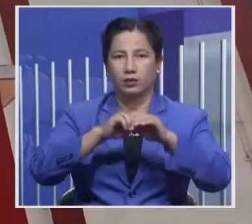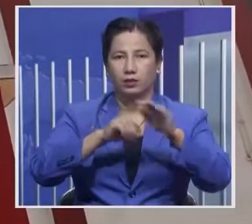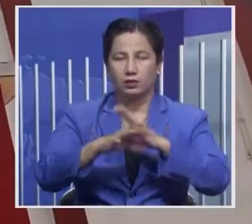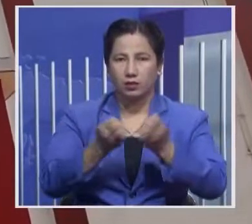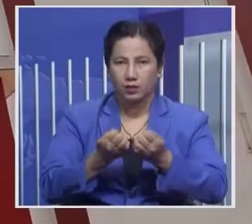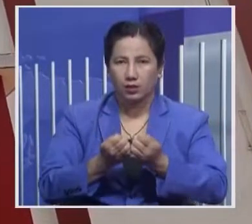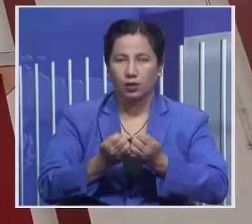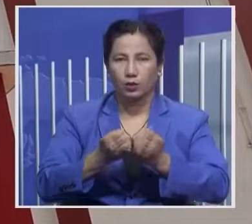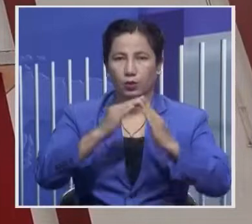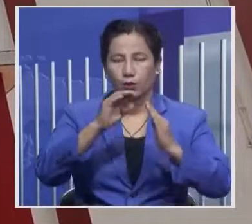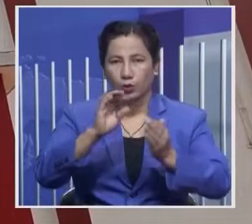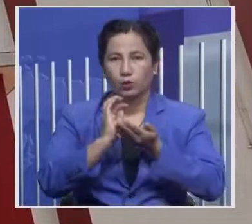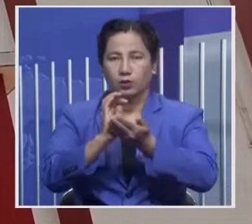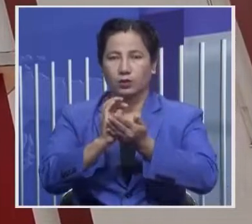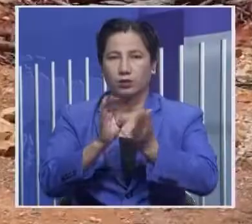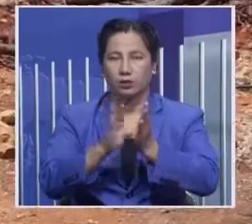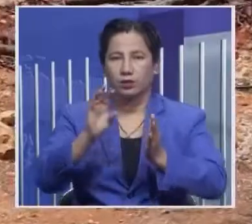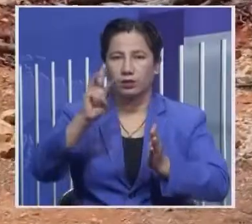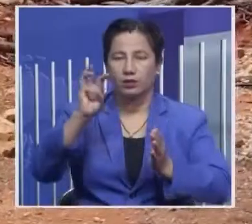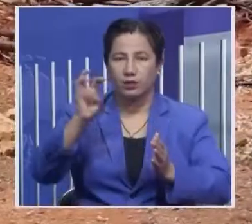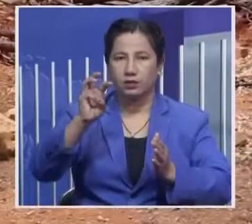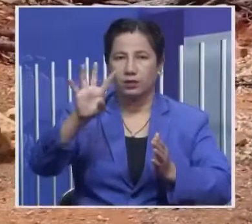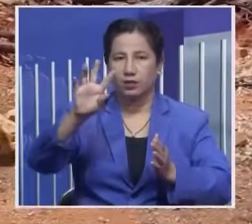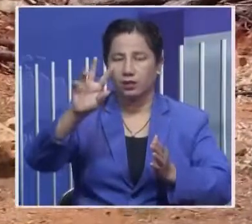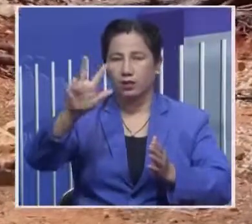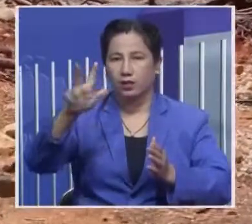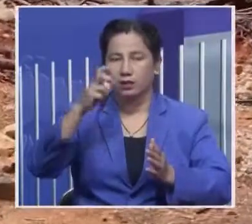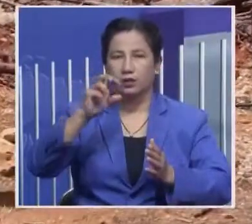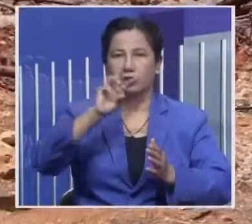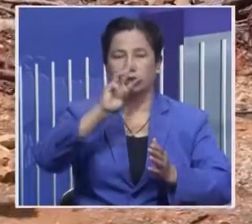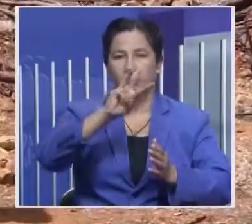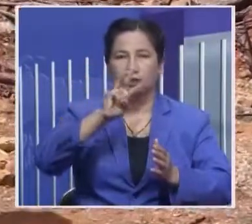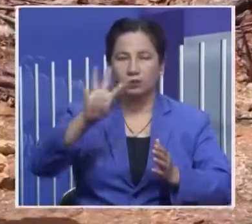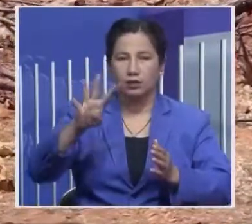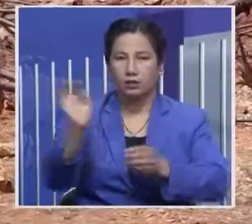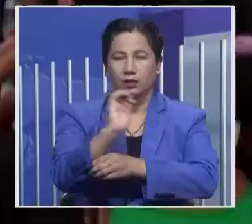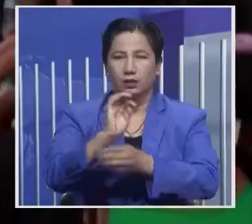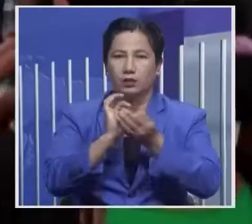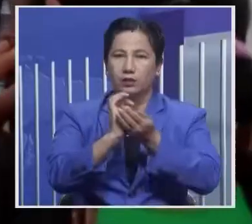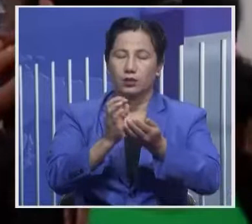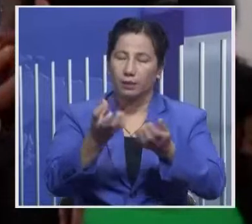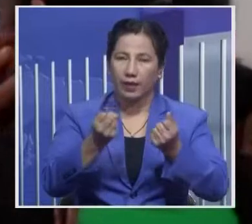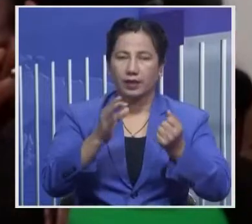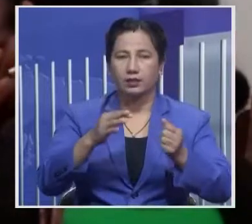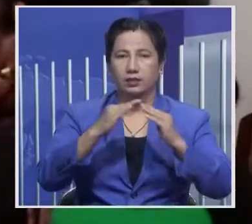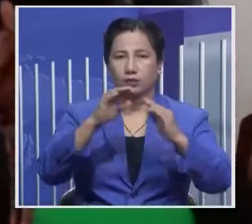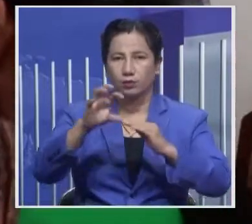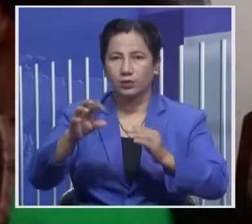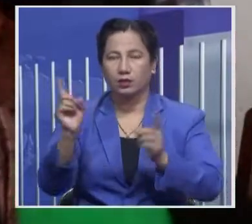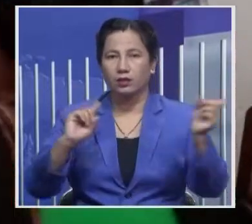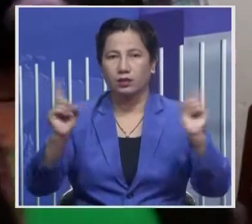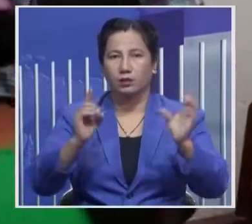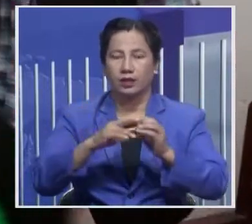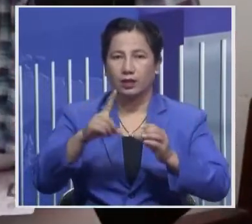गरेको घुम्ती सेवाबाट 3,834 जना नागरिकले सेवा लिएका छन्। घुम्ती सेवाबाट